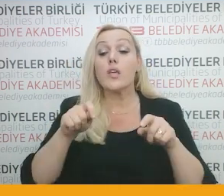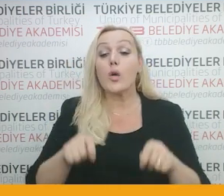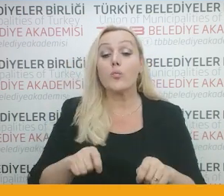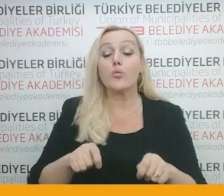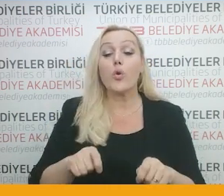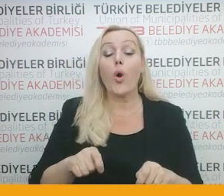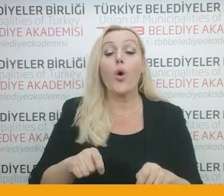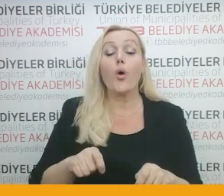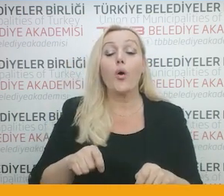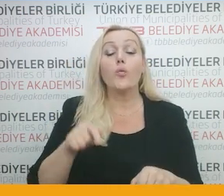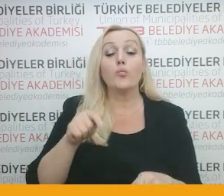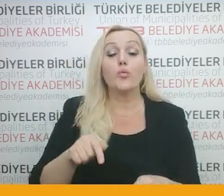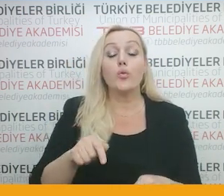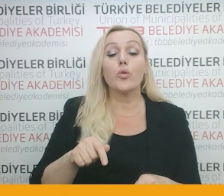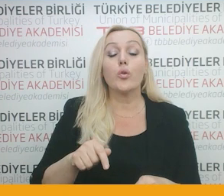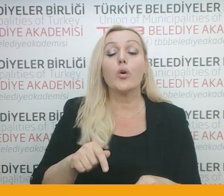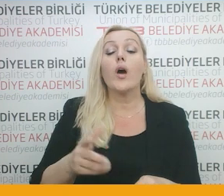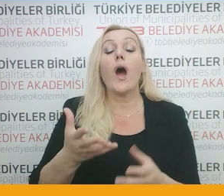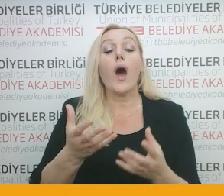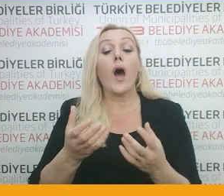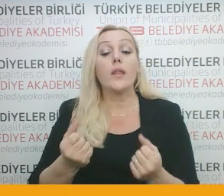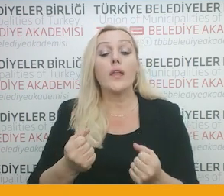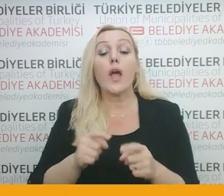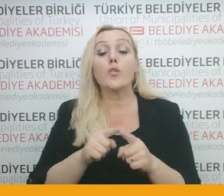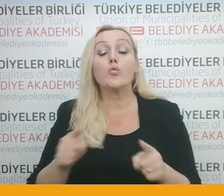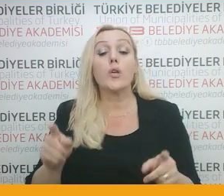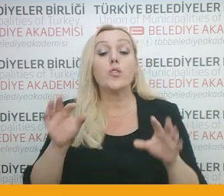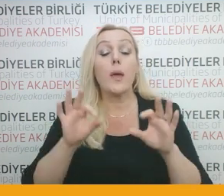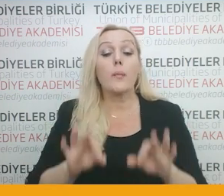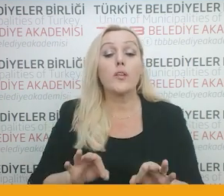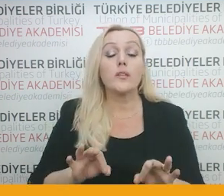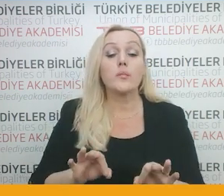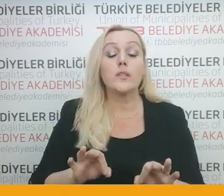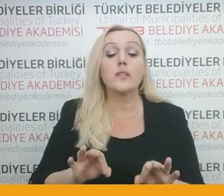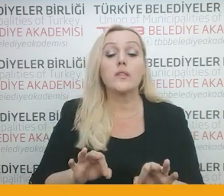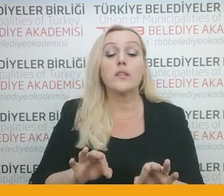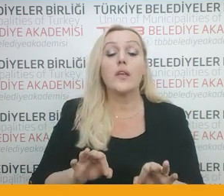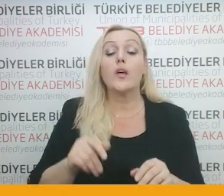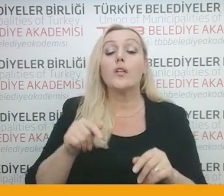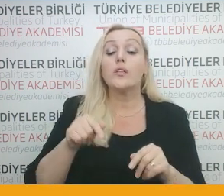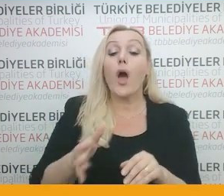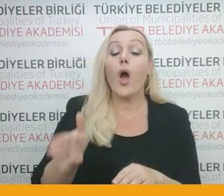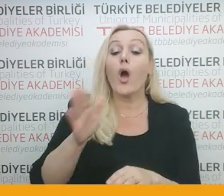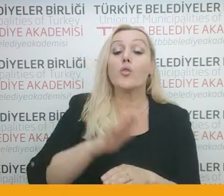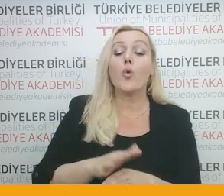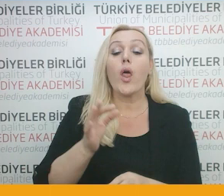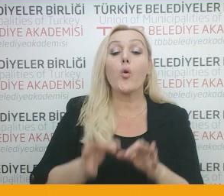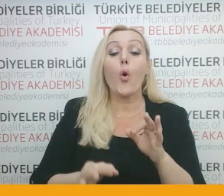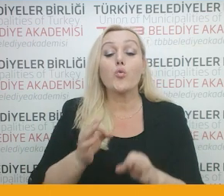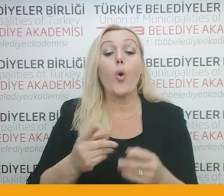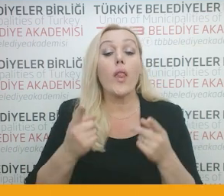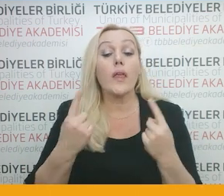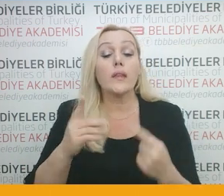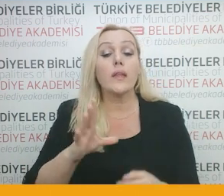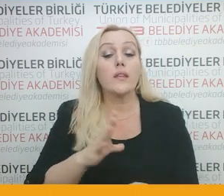Burada bu taşınırları alarak sürece başladığımız için bir harcama yetkilisi rolü var. Daha sonra taşınır kontrol yetkisi var. Taşınır